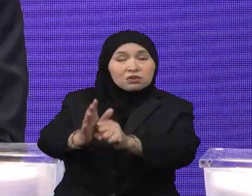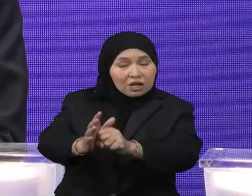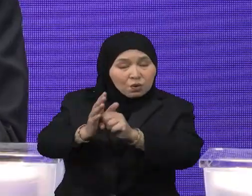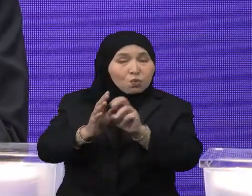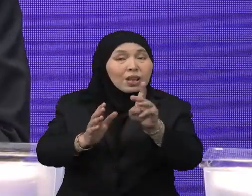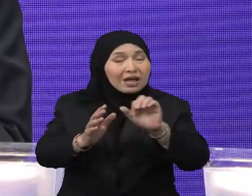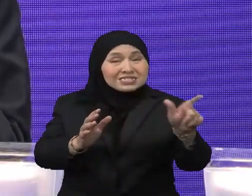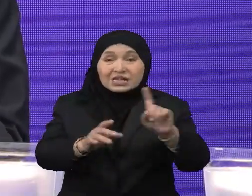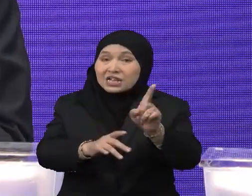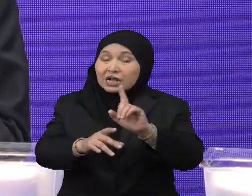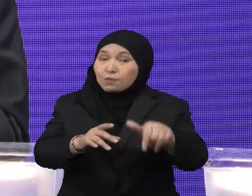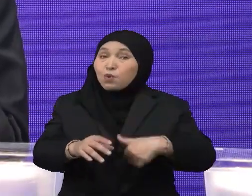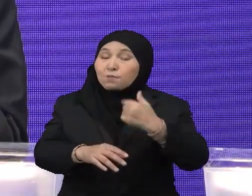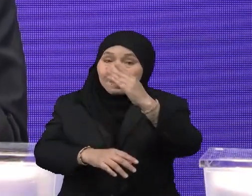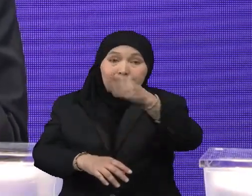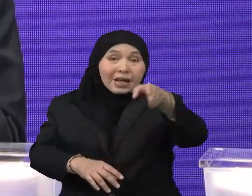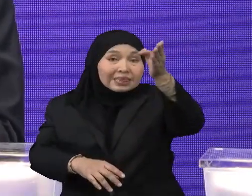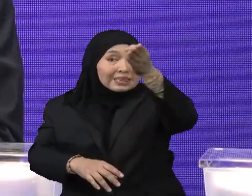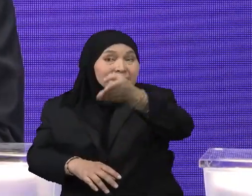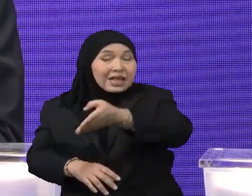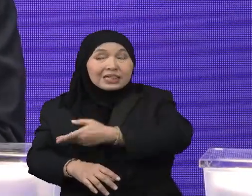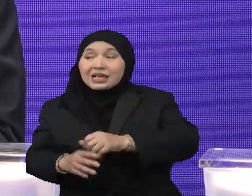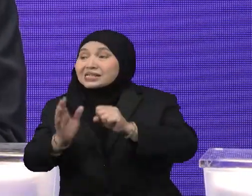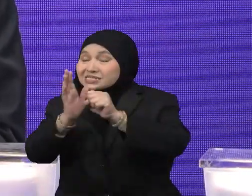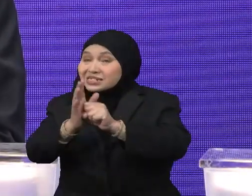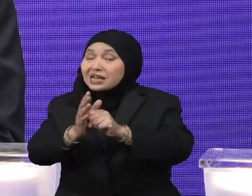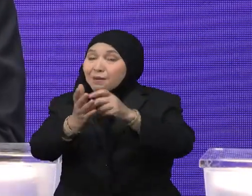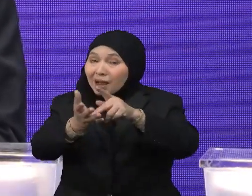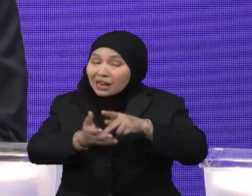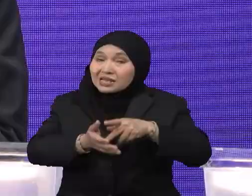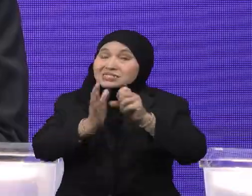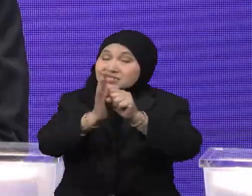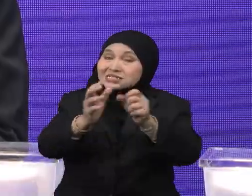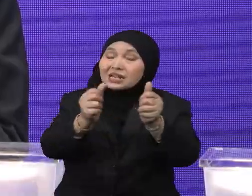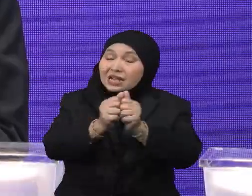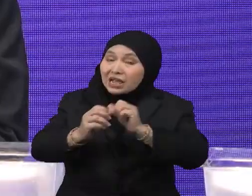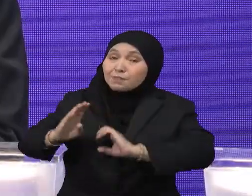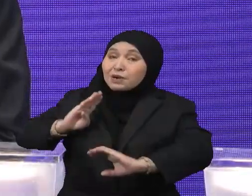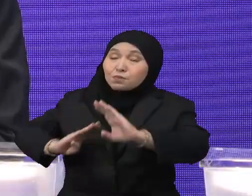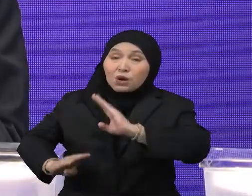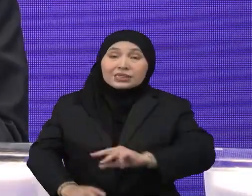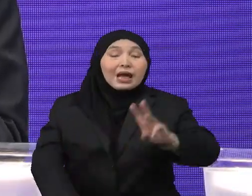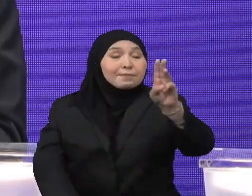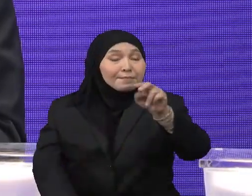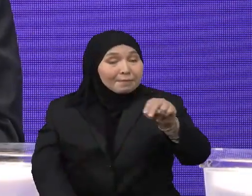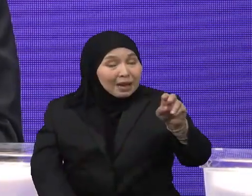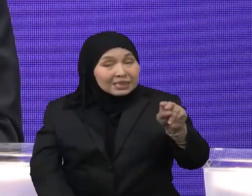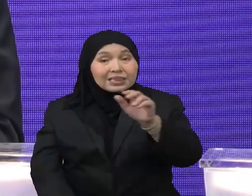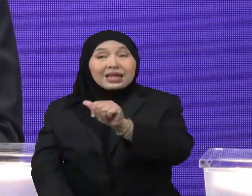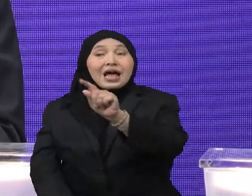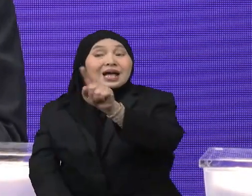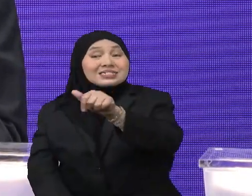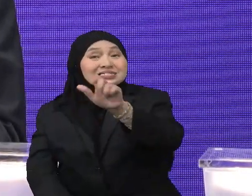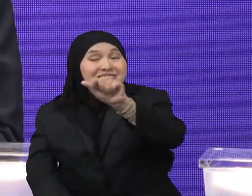jangan kamu membatalkan sedekah pahala sedekah kamu dengan perbuatan Man dan juga ada